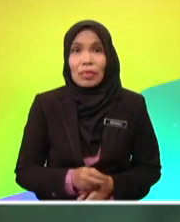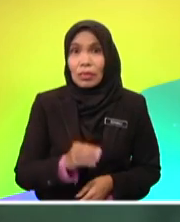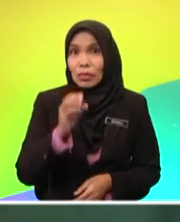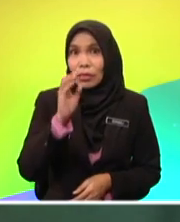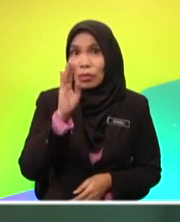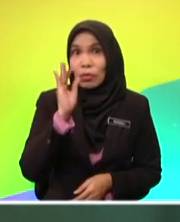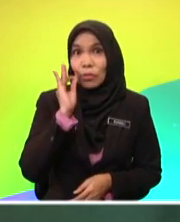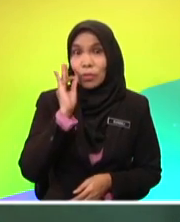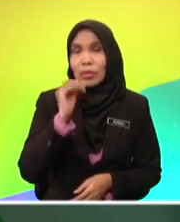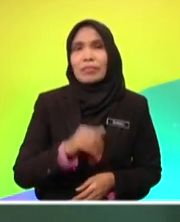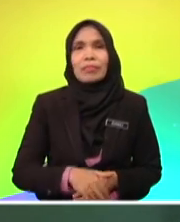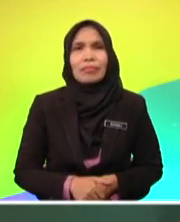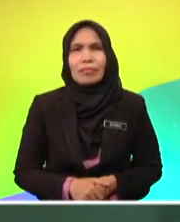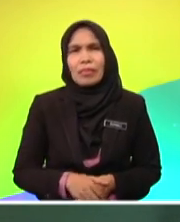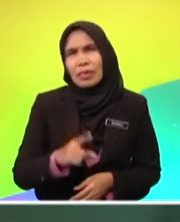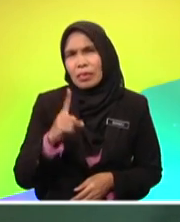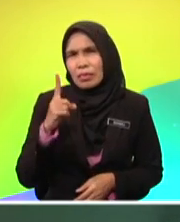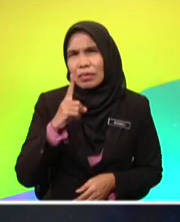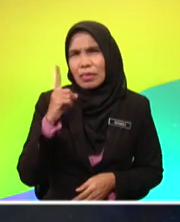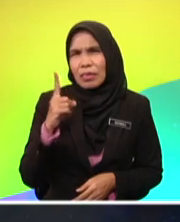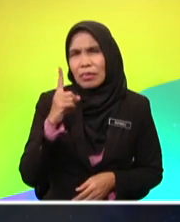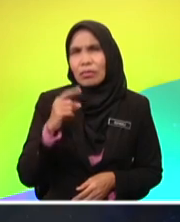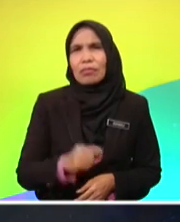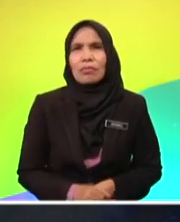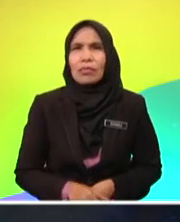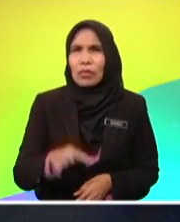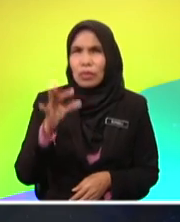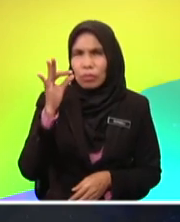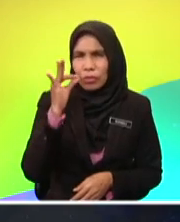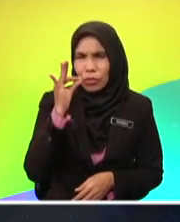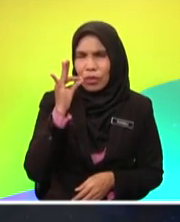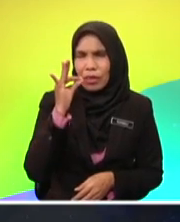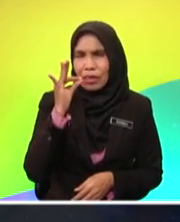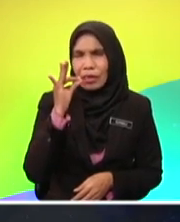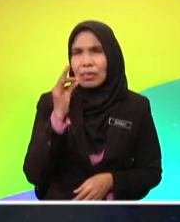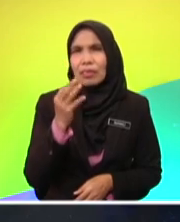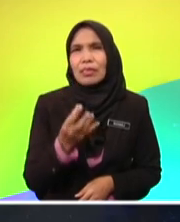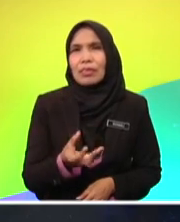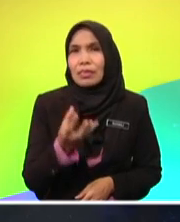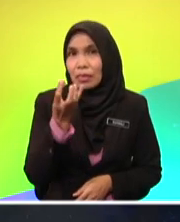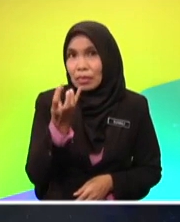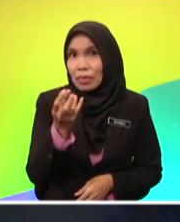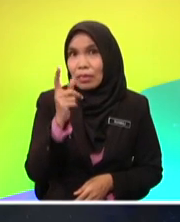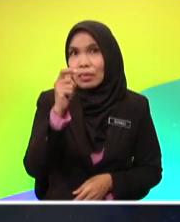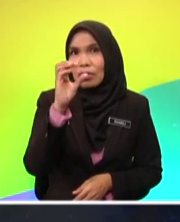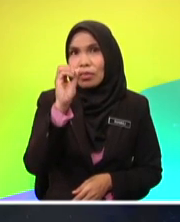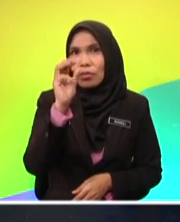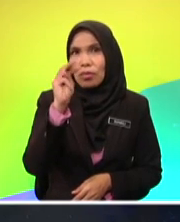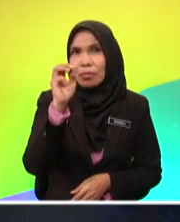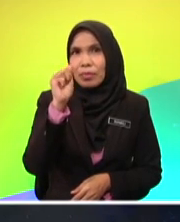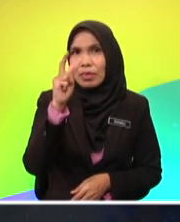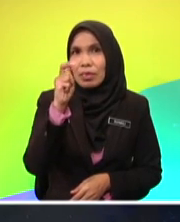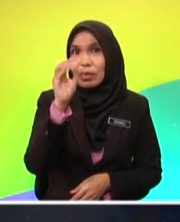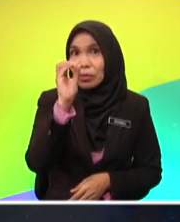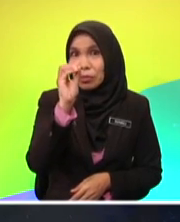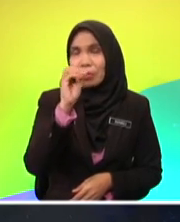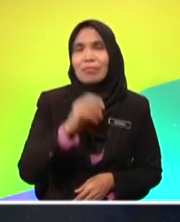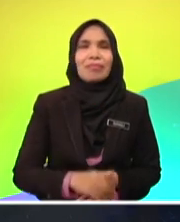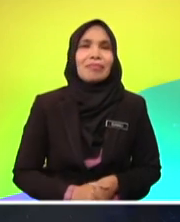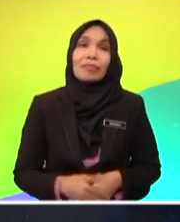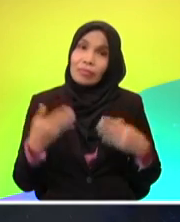orang selalu sebut buah tomato. Ya, betul. Okey, dapat hadiah lagi Rina tak? Pasti dapat